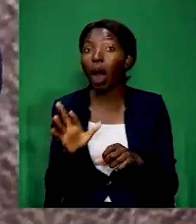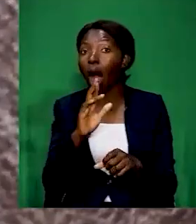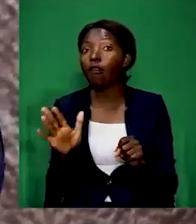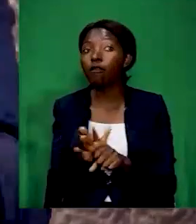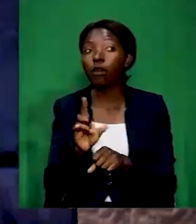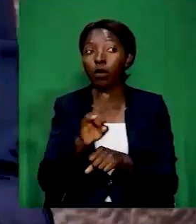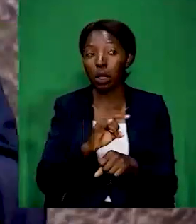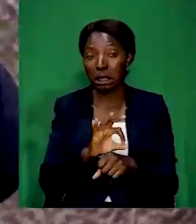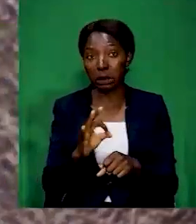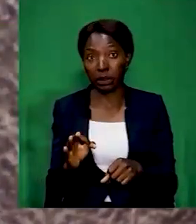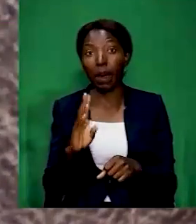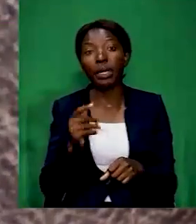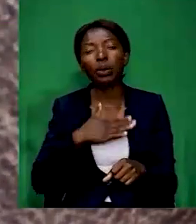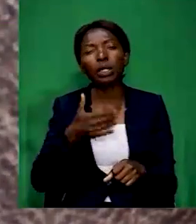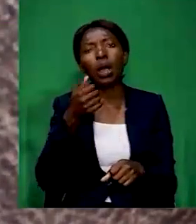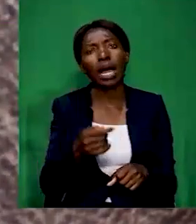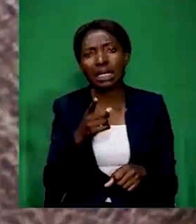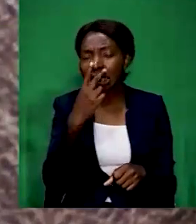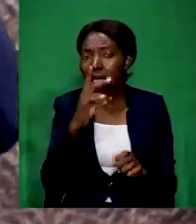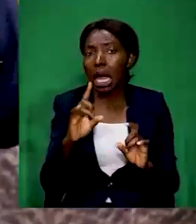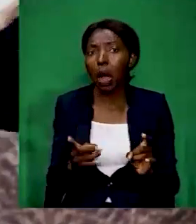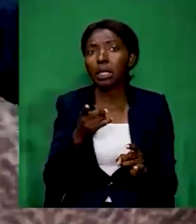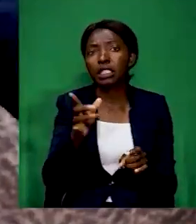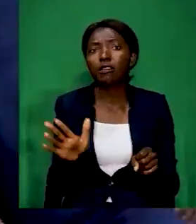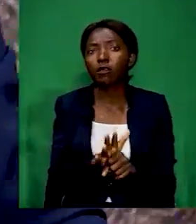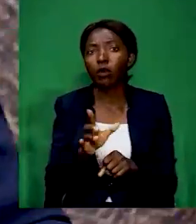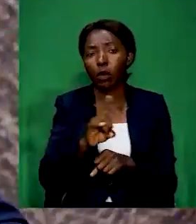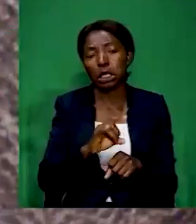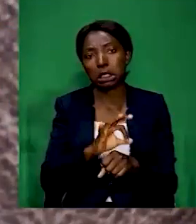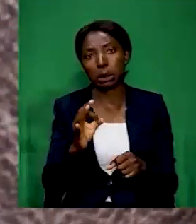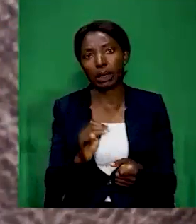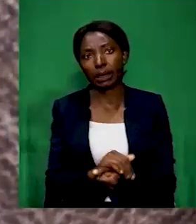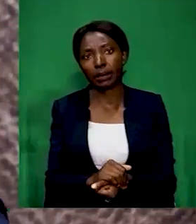ndoda kubvunza, zvaioneka sei kuti uya nemweya waMwari?